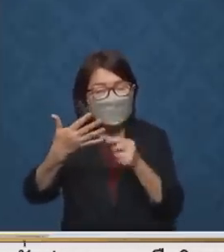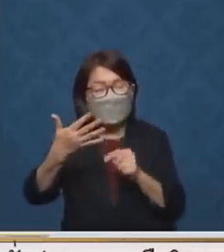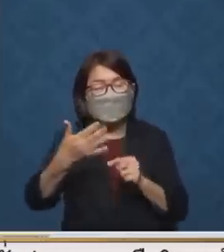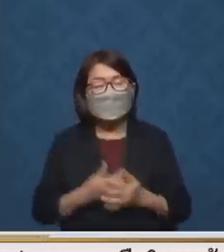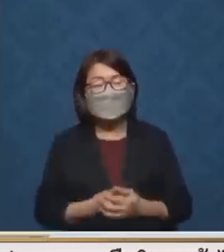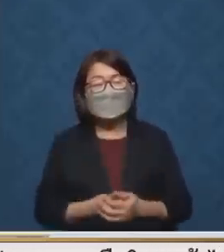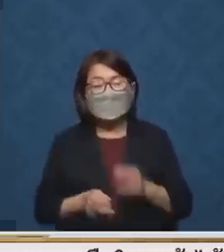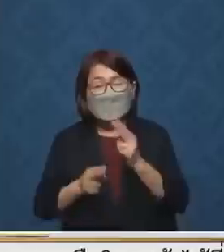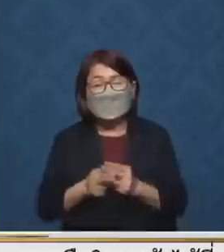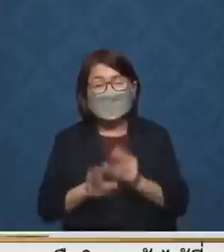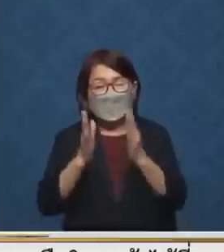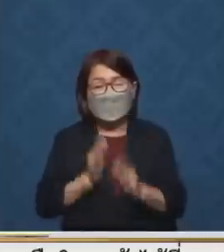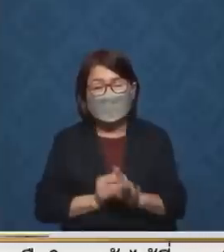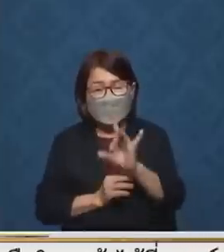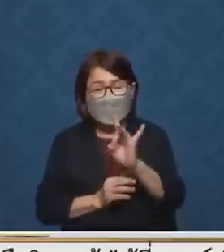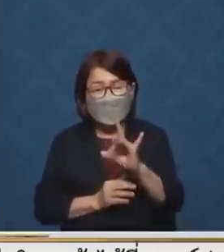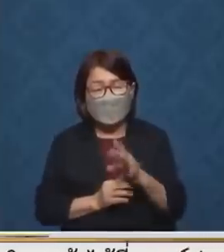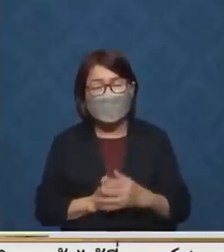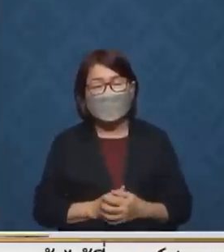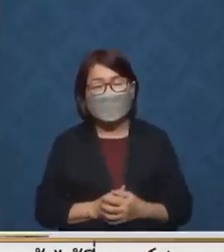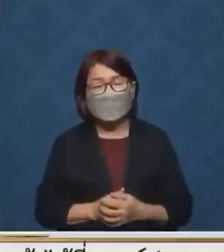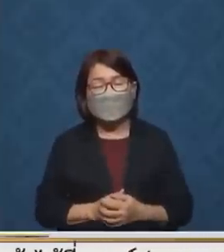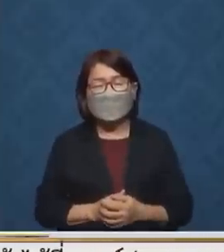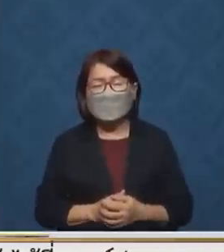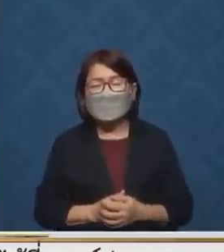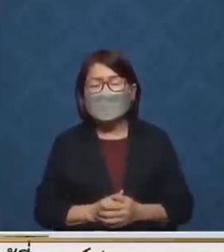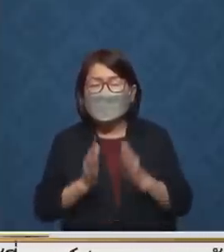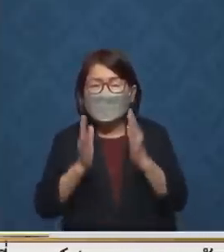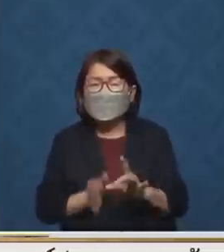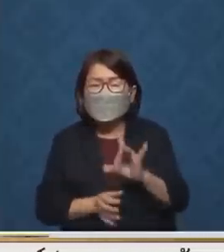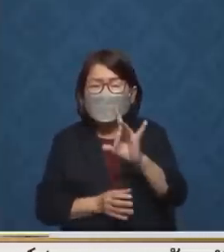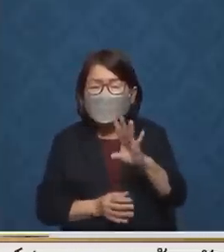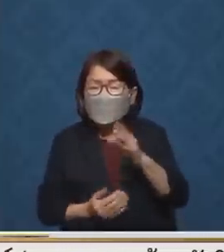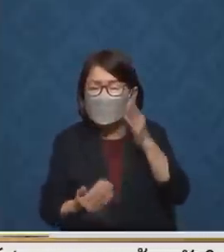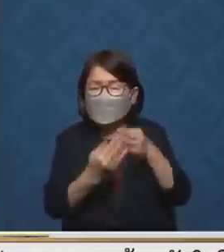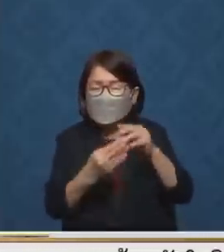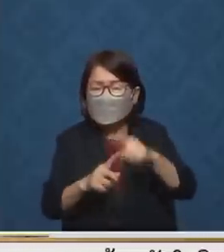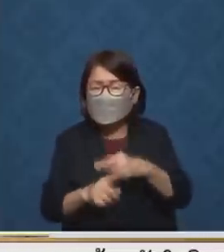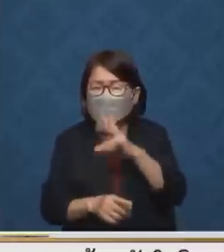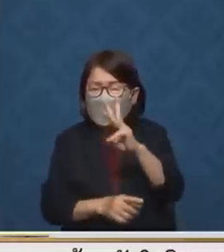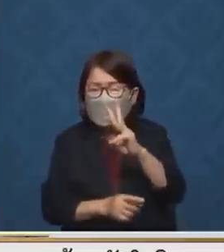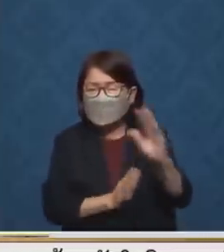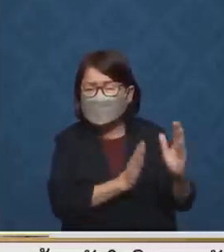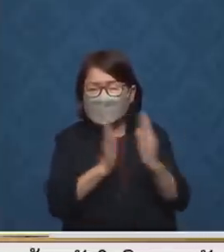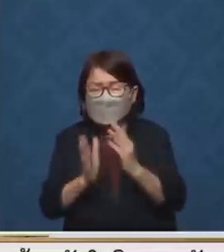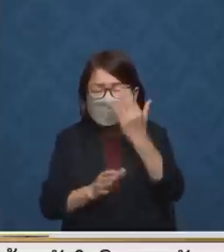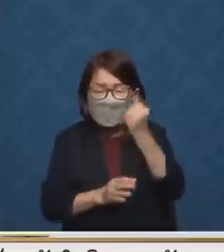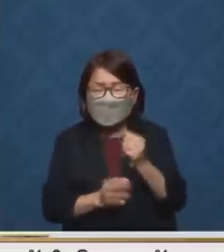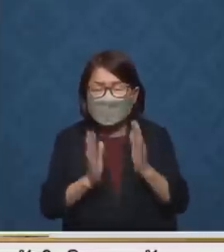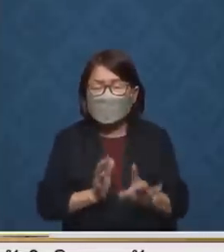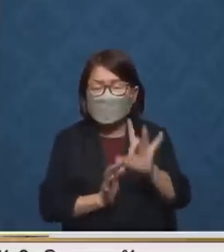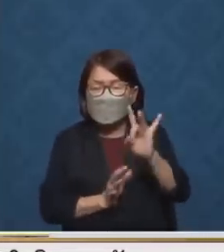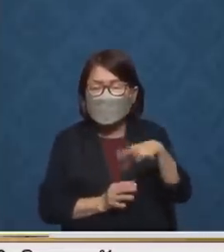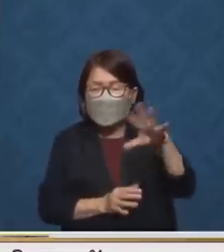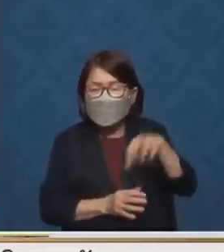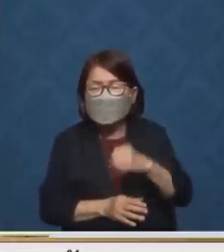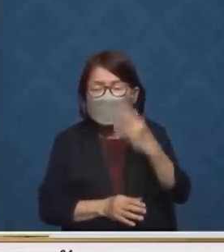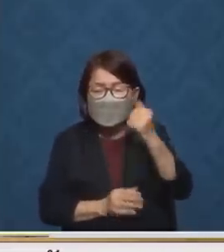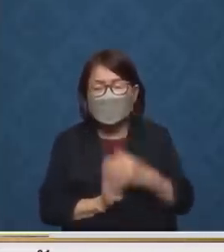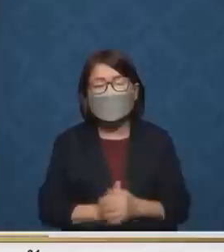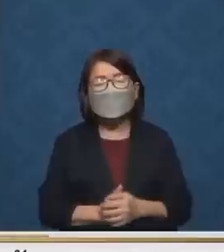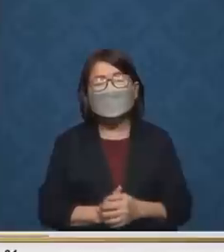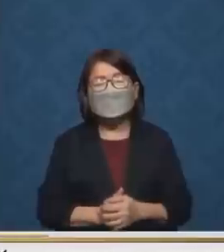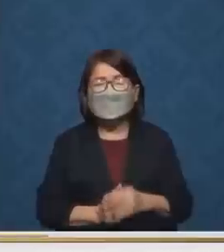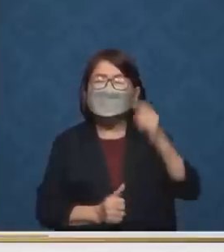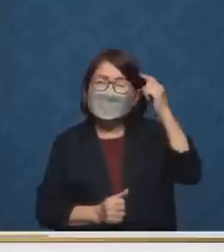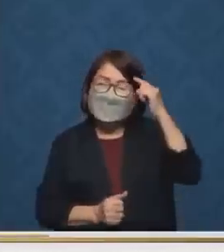ขอรายชื่อ 100 คนอยู่นี่ถามวาไปทำอะไร เดือนวิธุนายนไปทำอะไรกั hardlyถ้าประทานครัห่วงเวลา